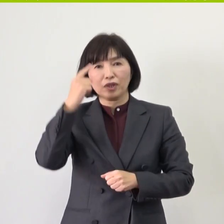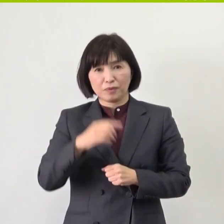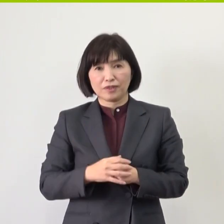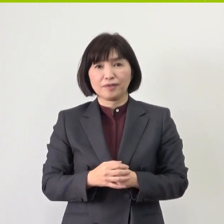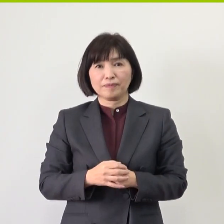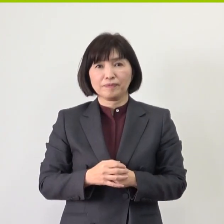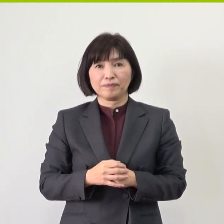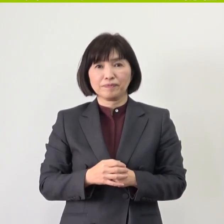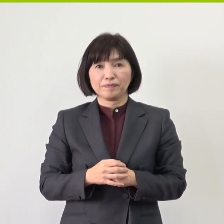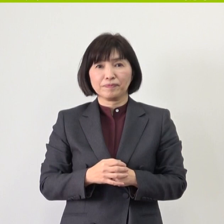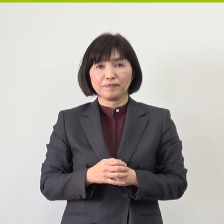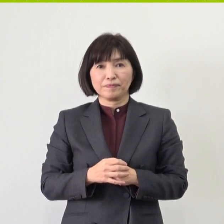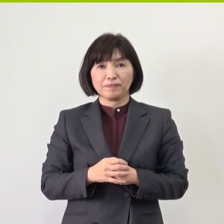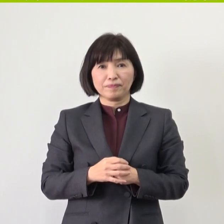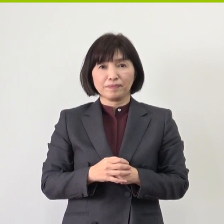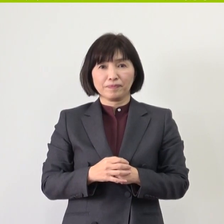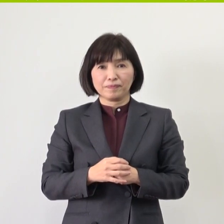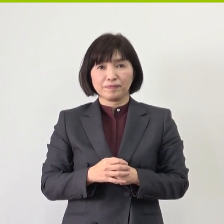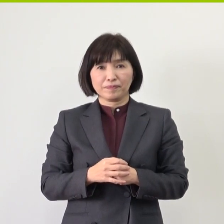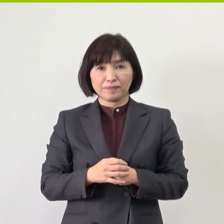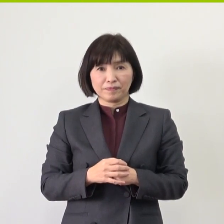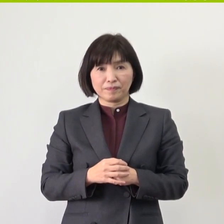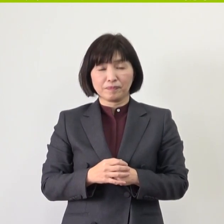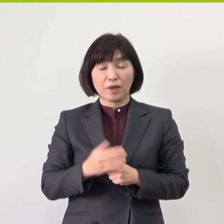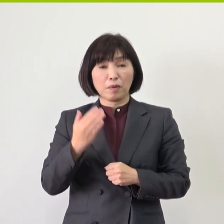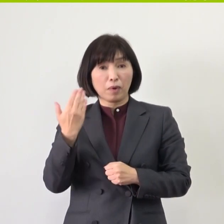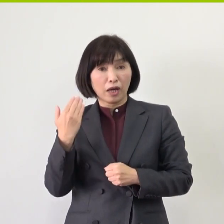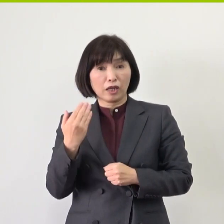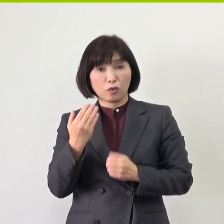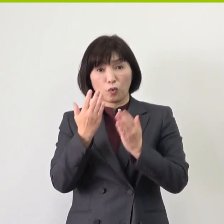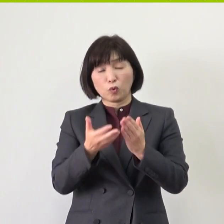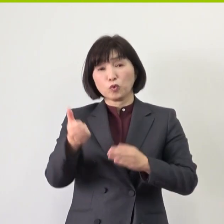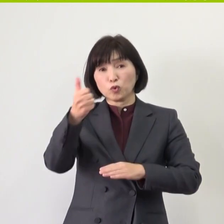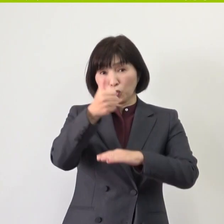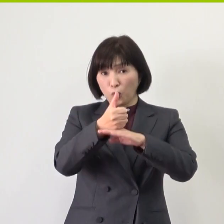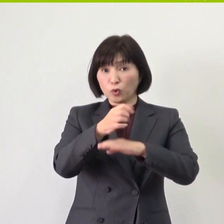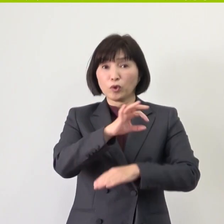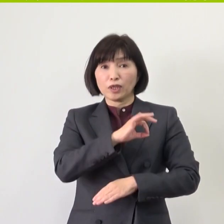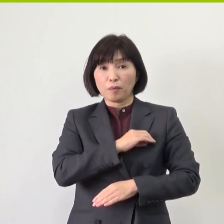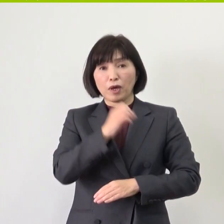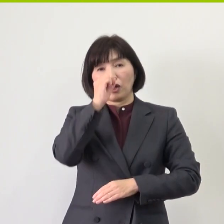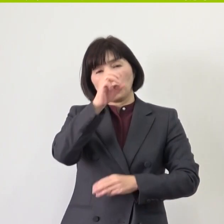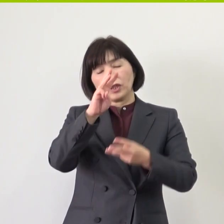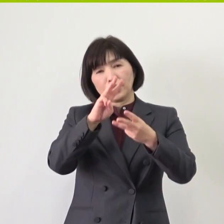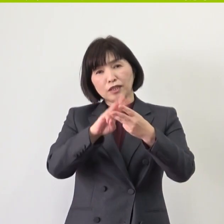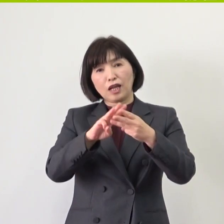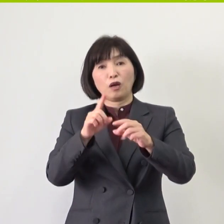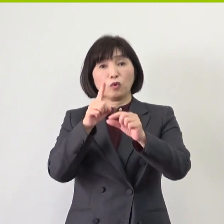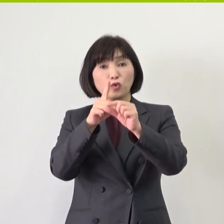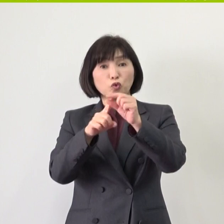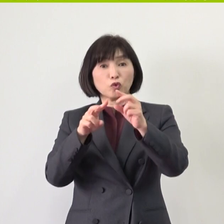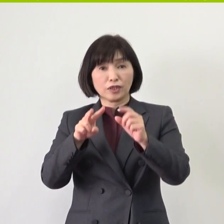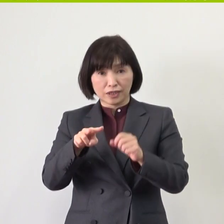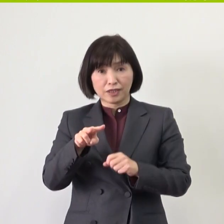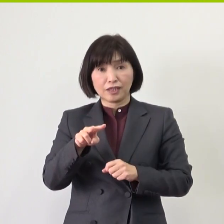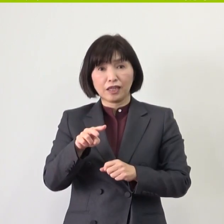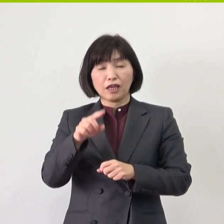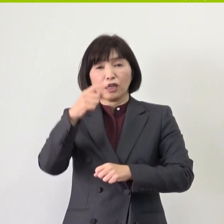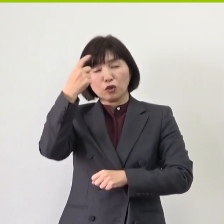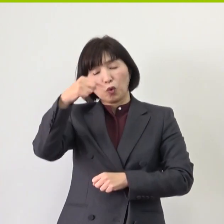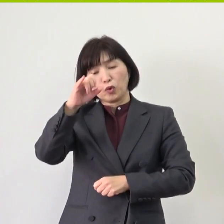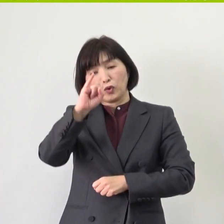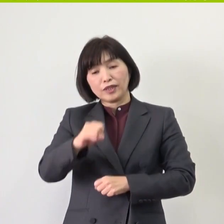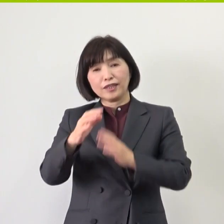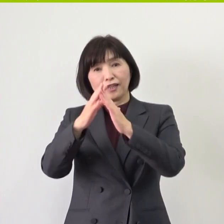。その中でも特に、前校長であります吉田真也先生中心にですね、教育委員会の中